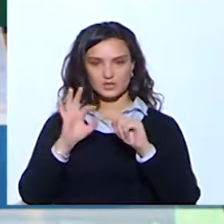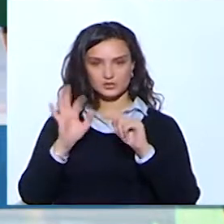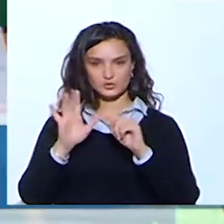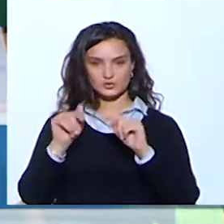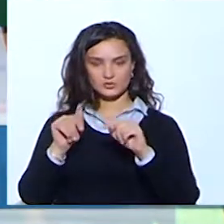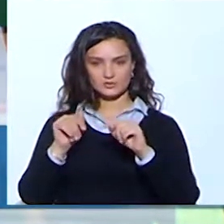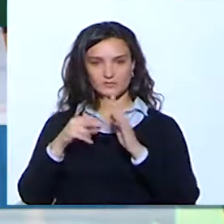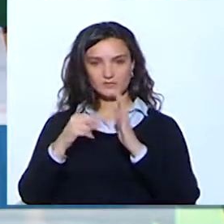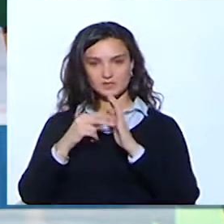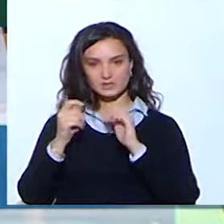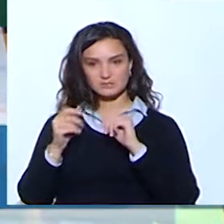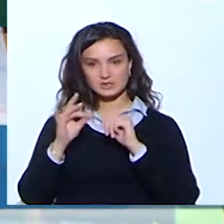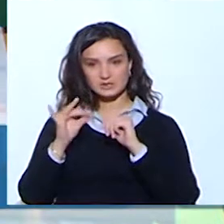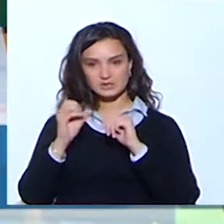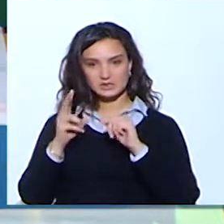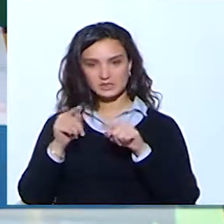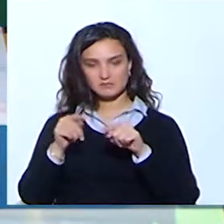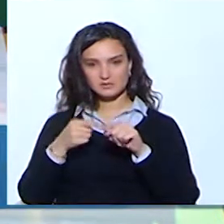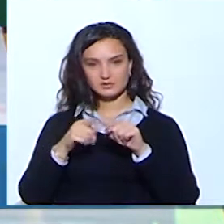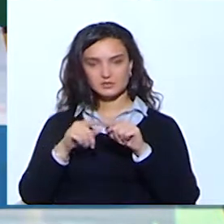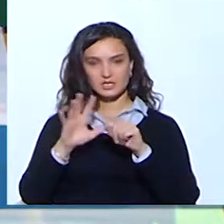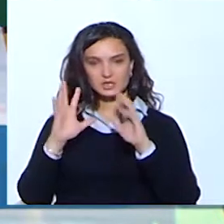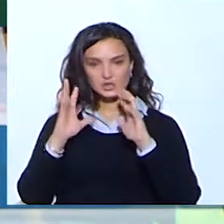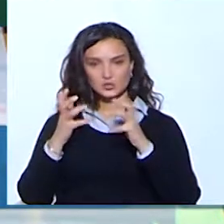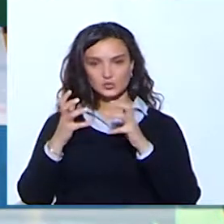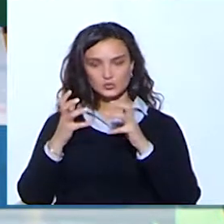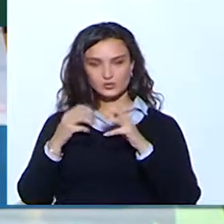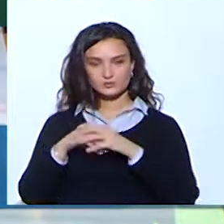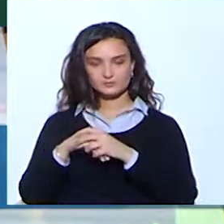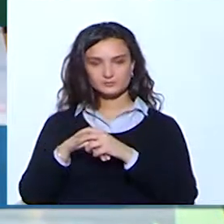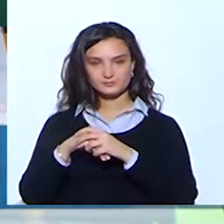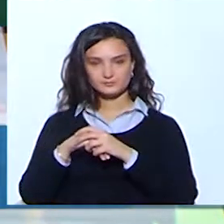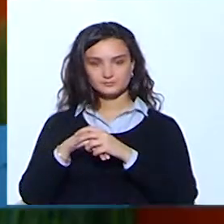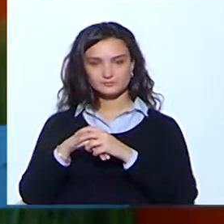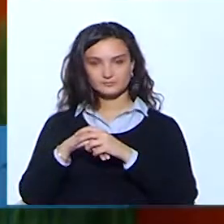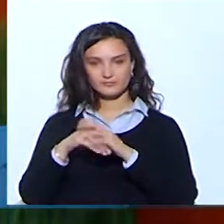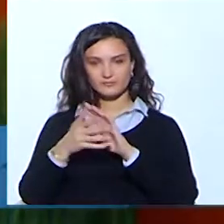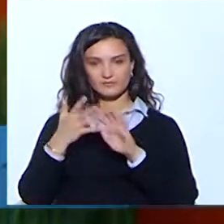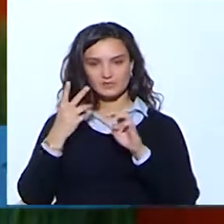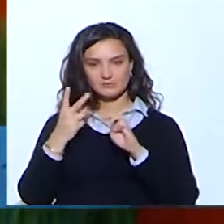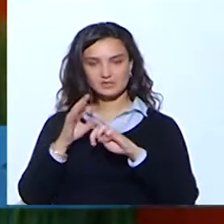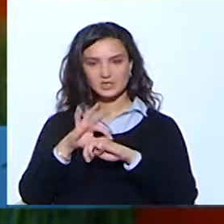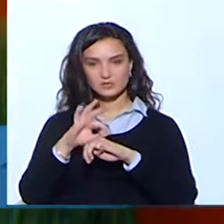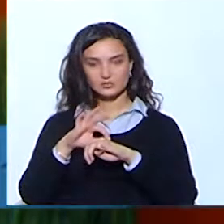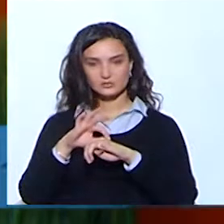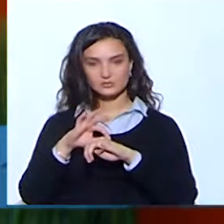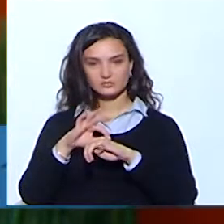არასათანადოდ ვაფასებთ რისკებს, არასერიოზულად აღვიქვამთ